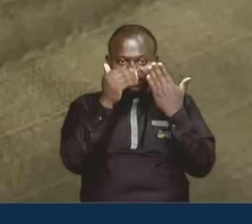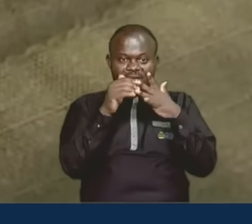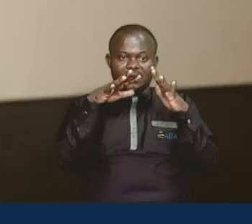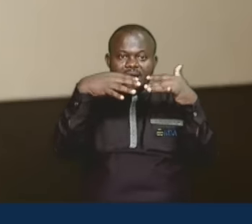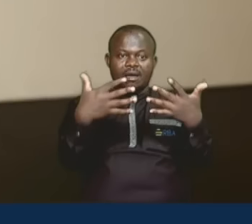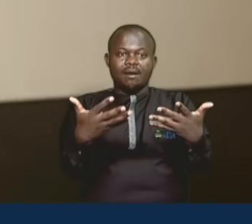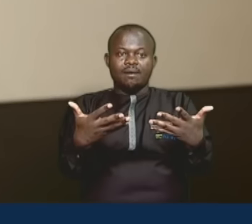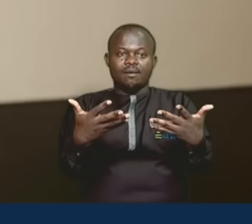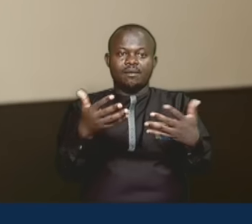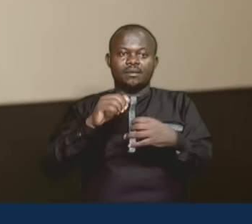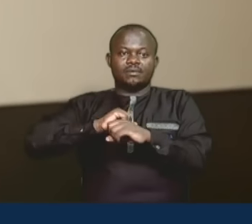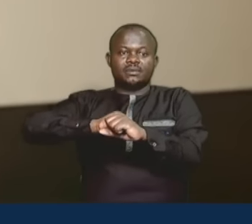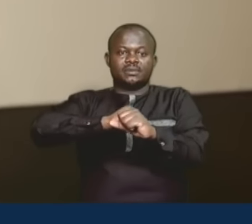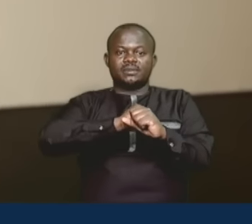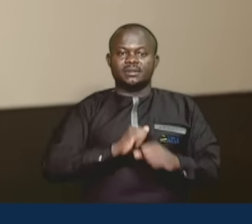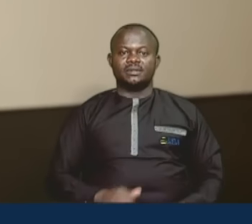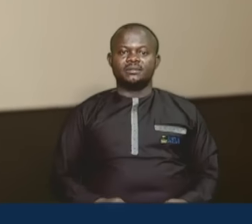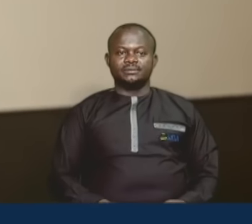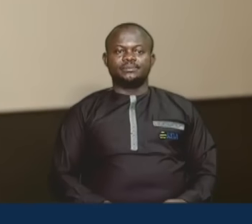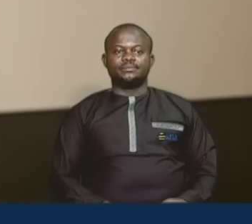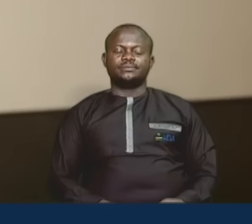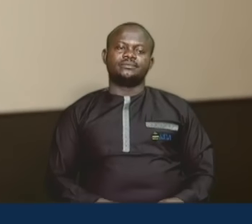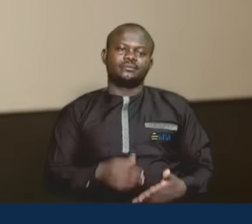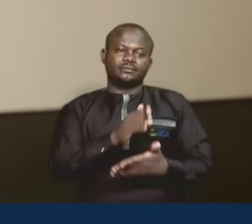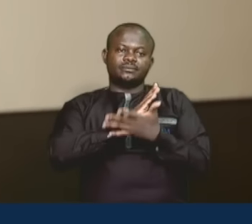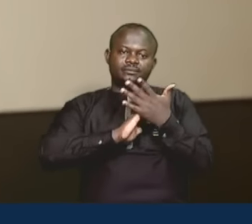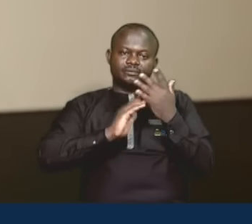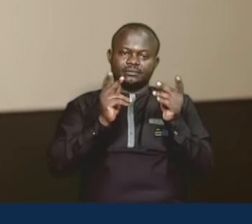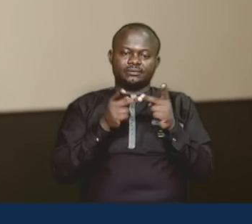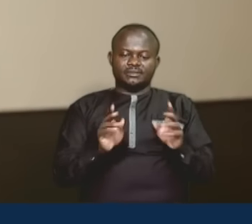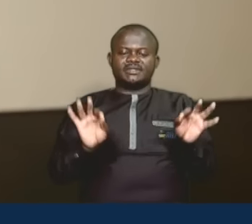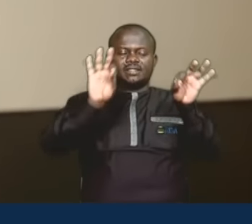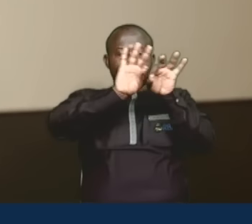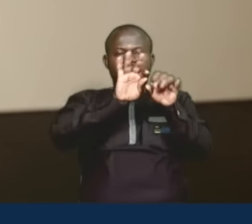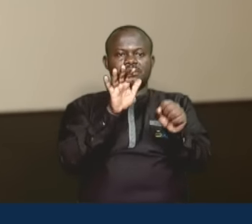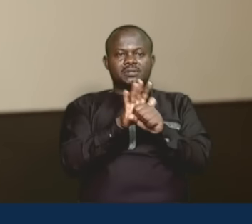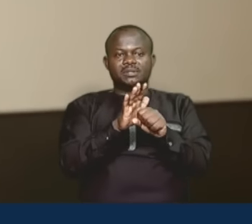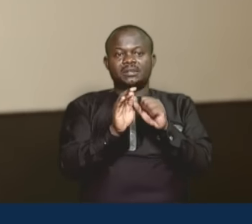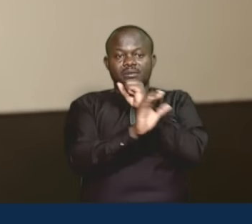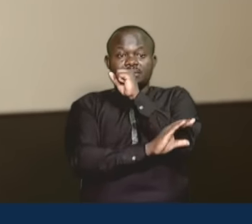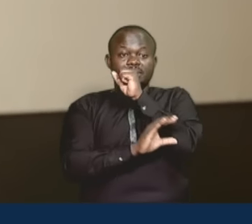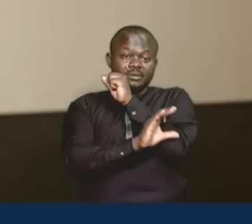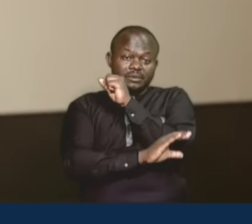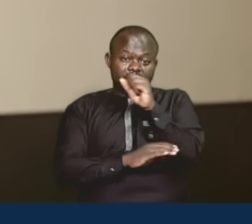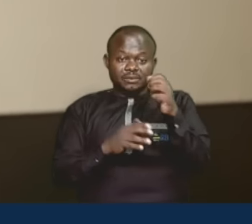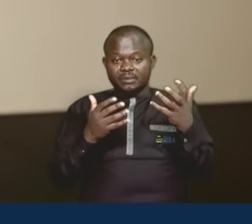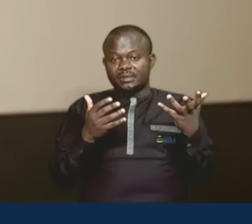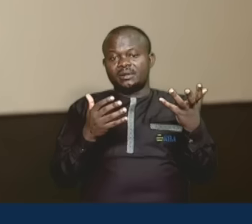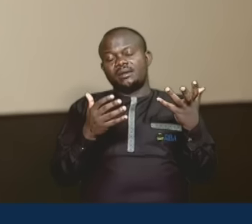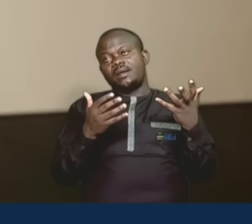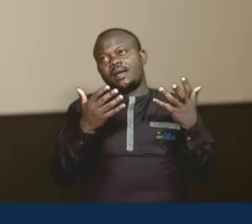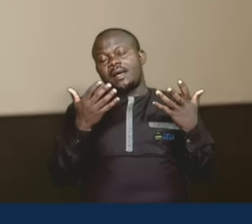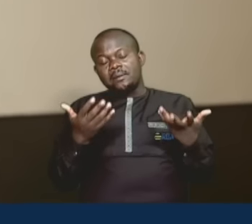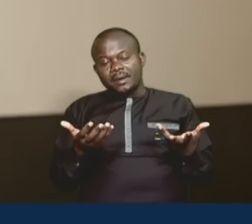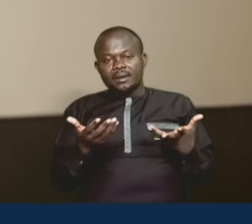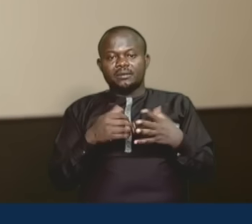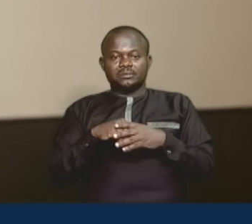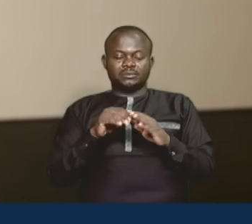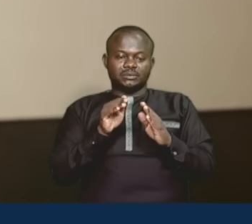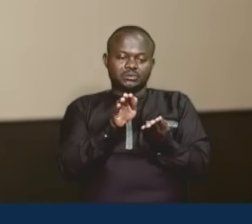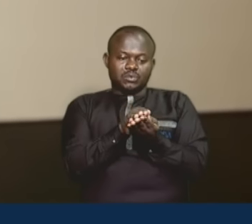kibungabunzwe. Ni kimwe mu bishanga bifite agaciro gakomeye ku gihugu, haba mu kubika